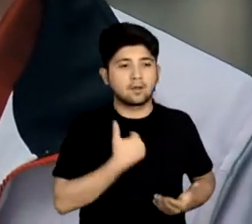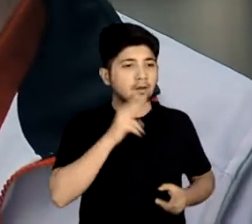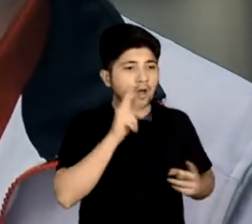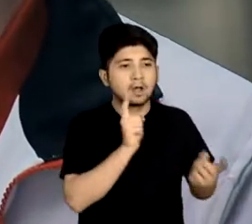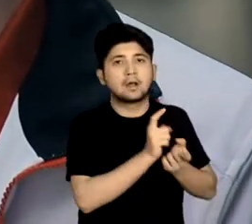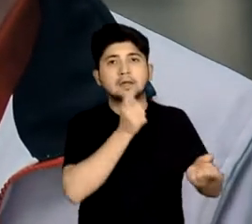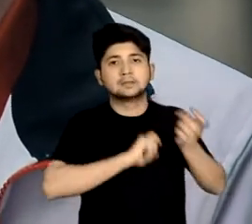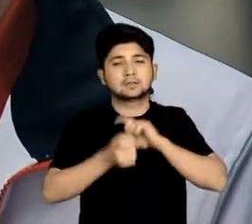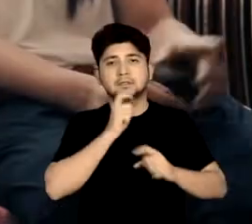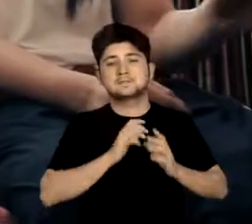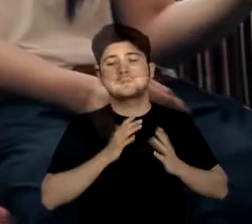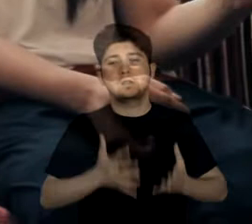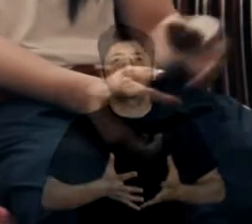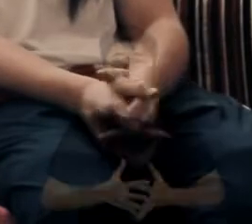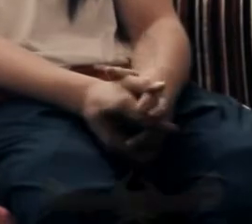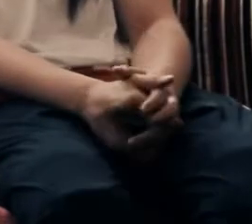içinde. Göremiyorum kendisini.